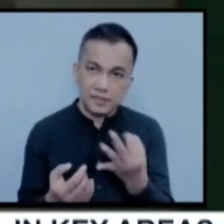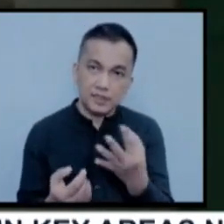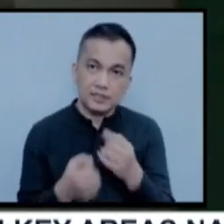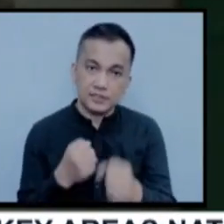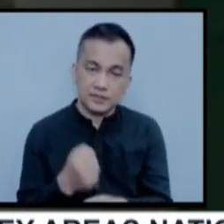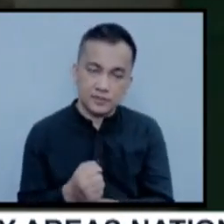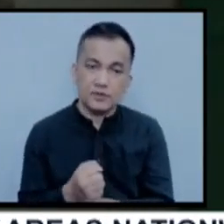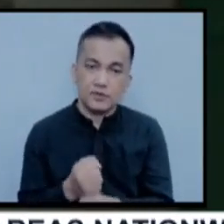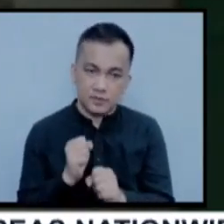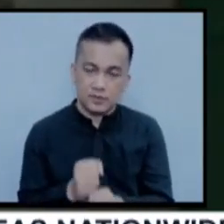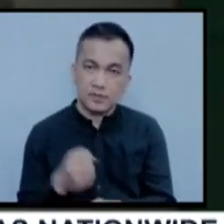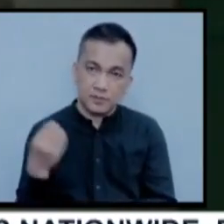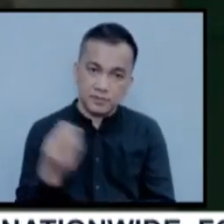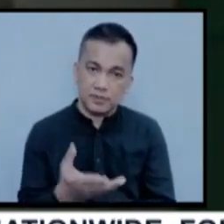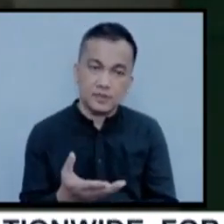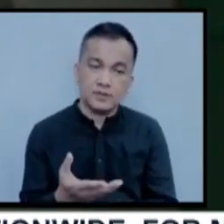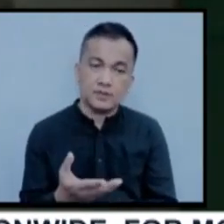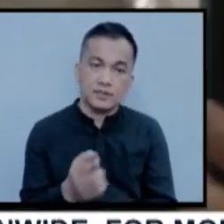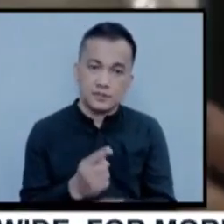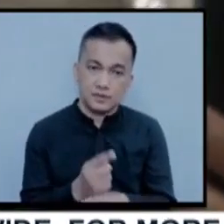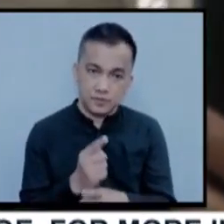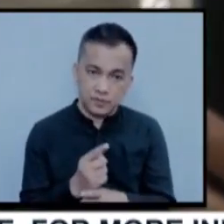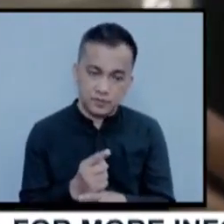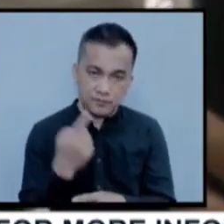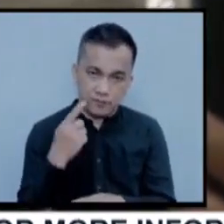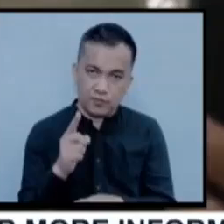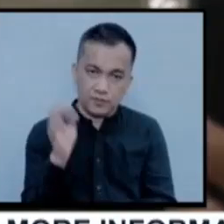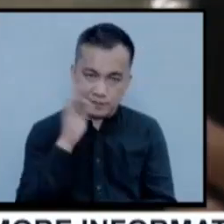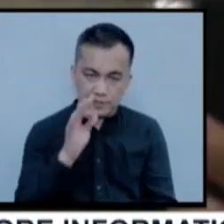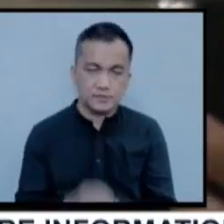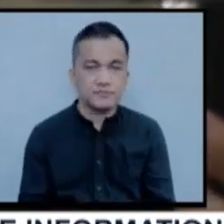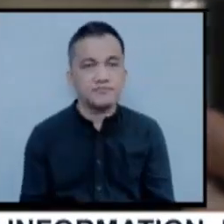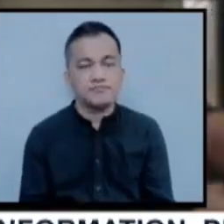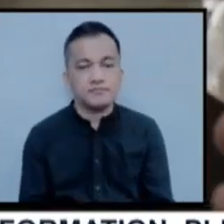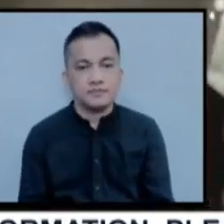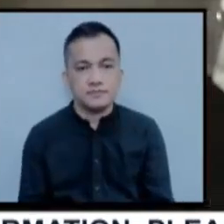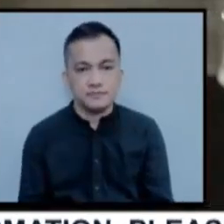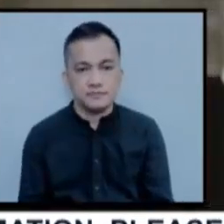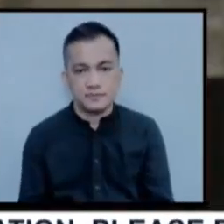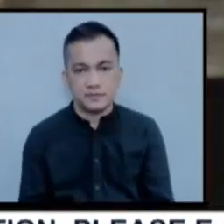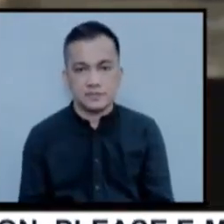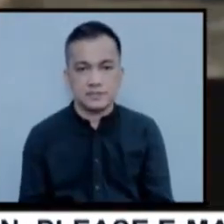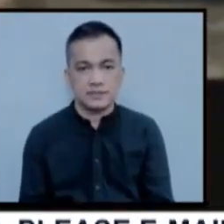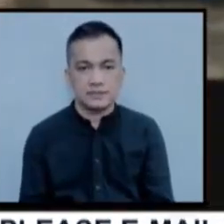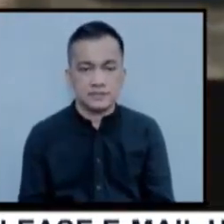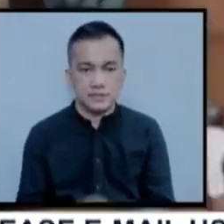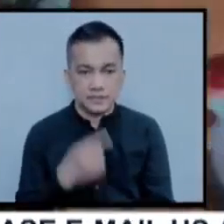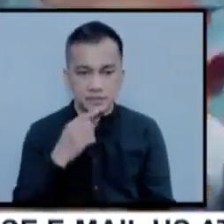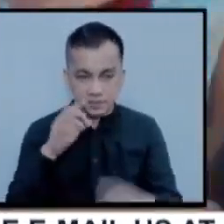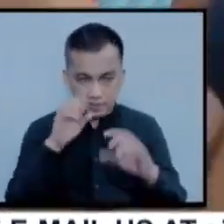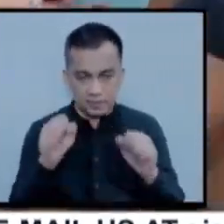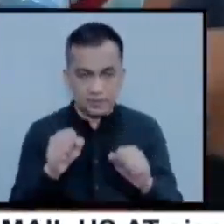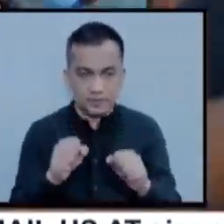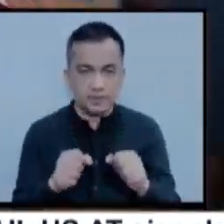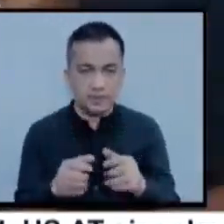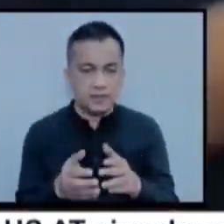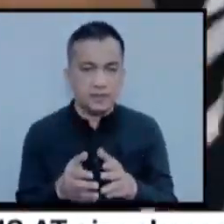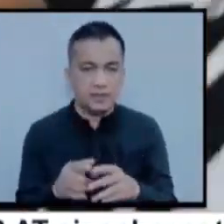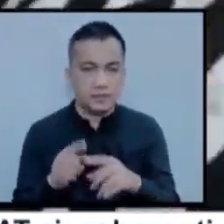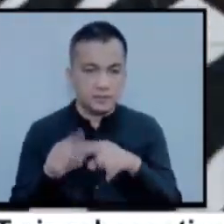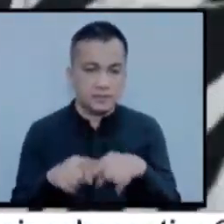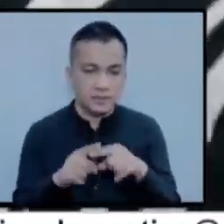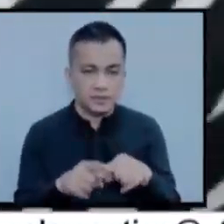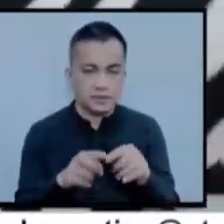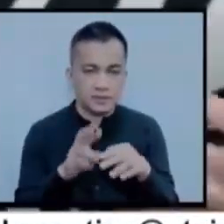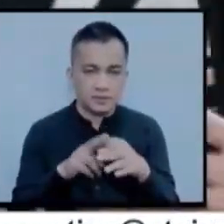maibigay niyo yung mga nararapat talaga sa mga Pilipino ayon sa pangulo maaaring malaking salik sa resulta ng survey ang pag-arangkada ng